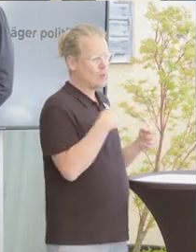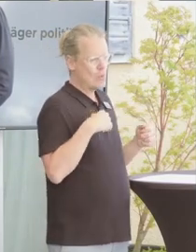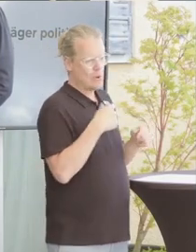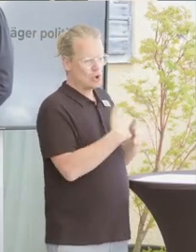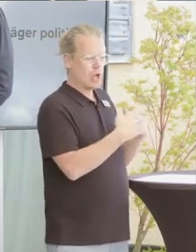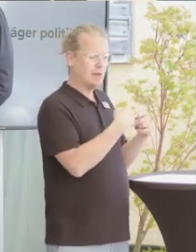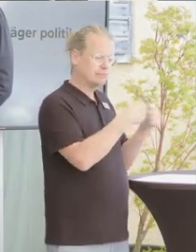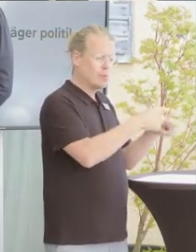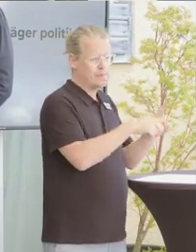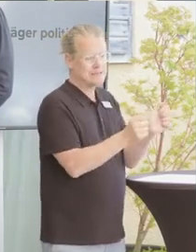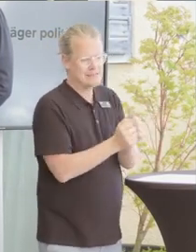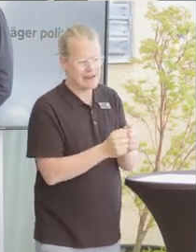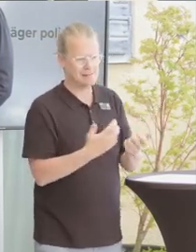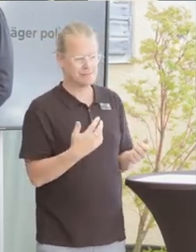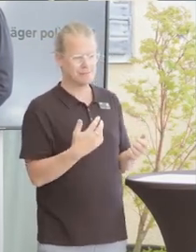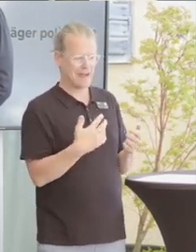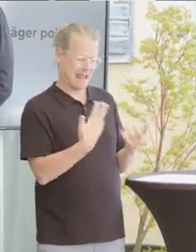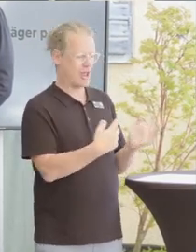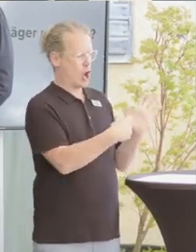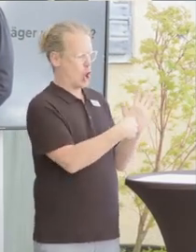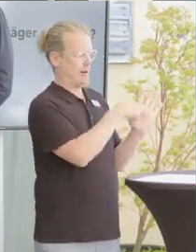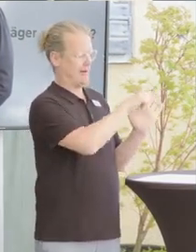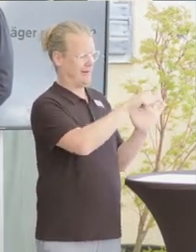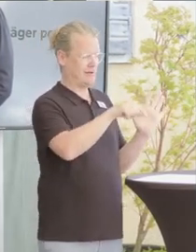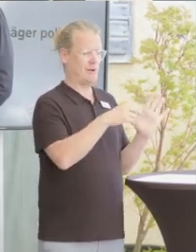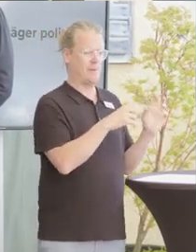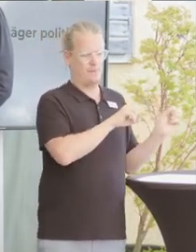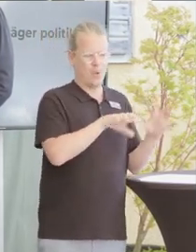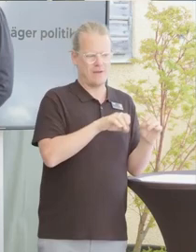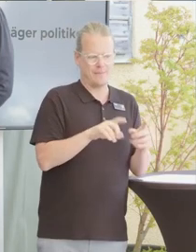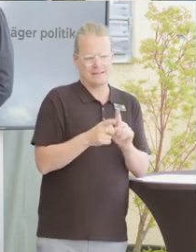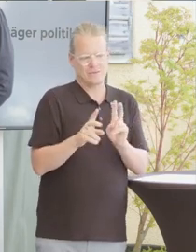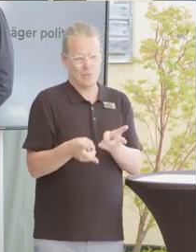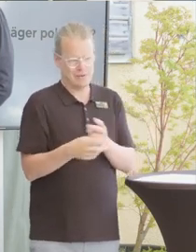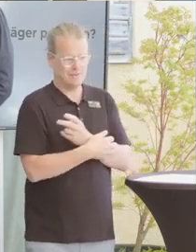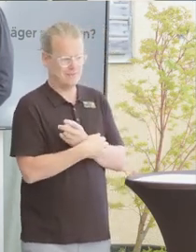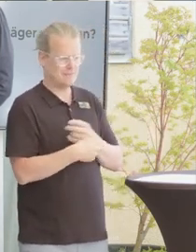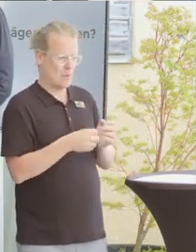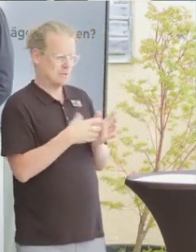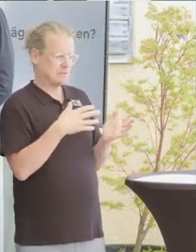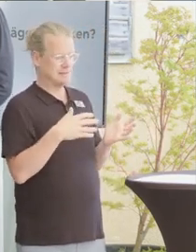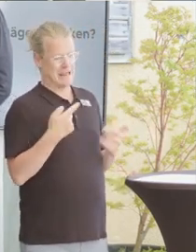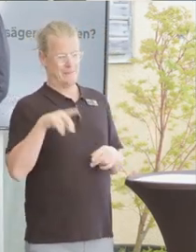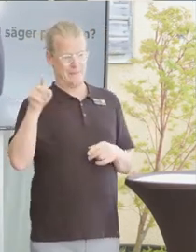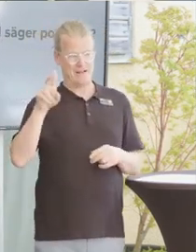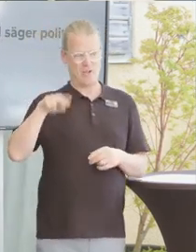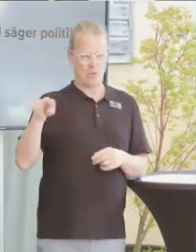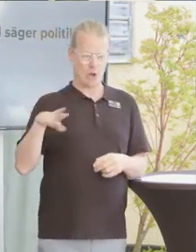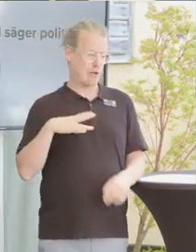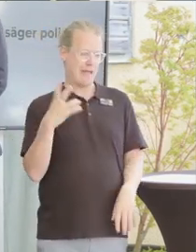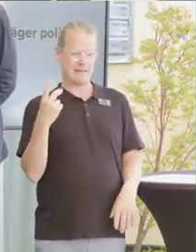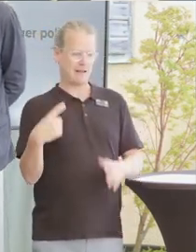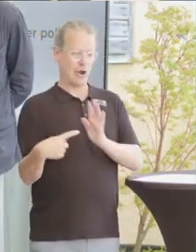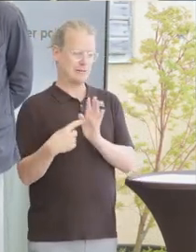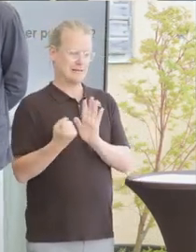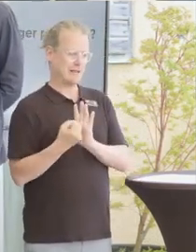det gör det väldigt svårt att så generellt liksom jämföra. I Norge har man en annan pliktlagstiftning som ger andra möjligheter till exempel. Jag